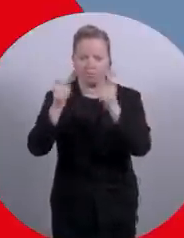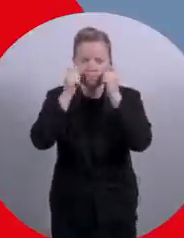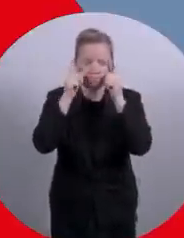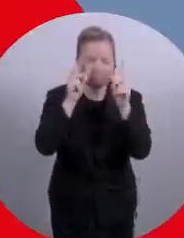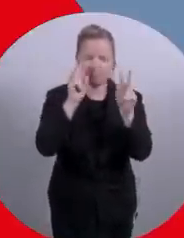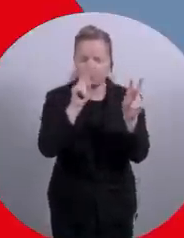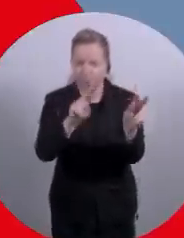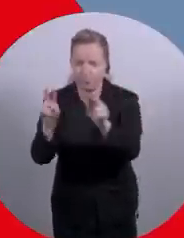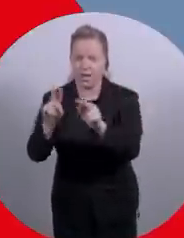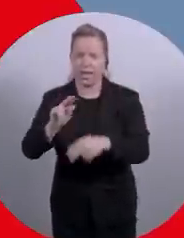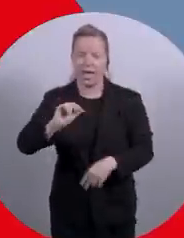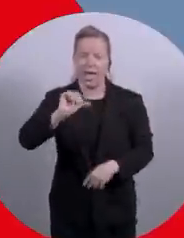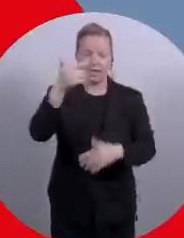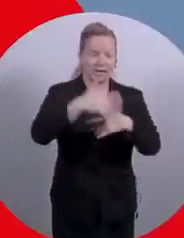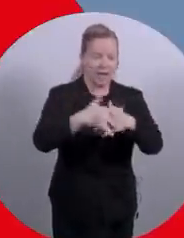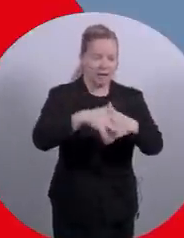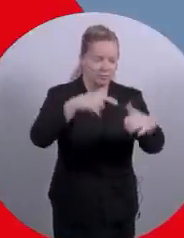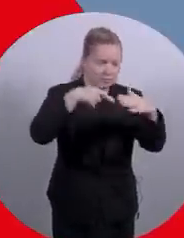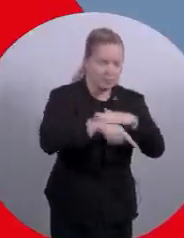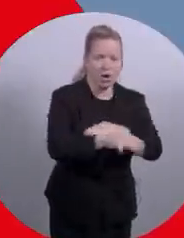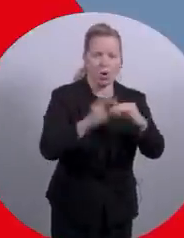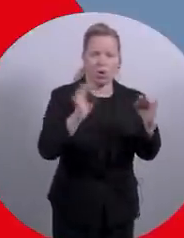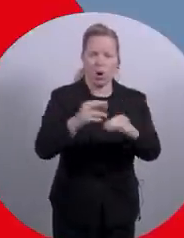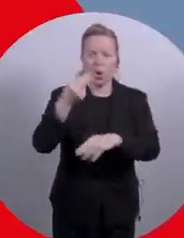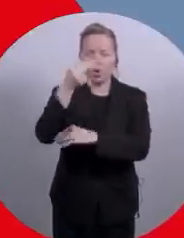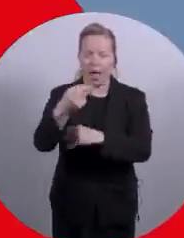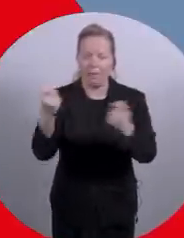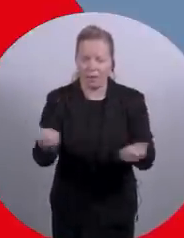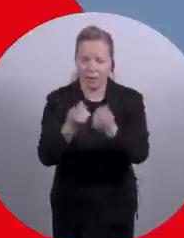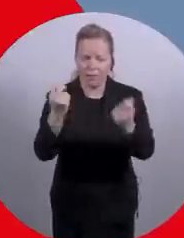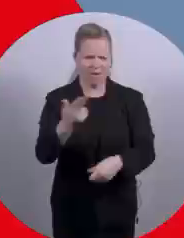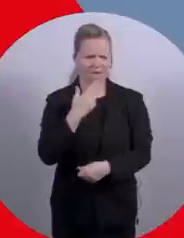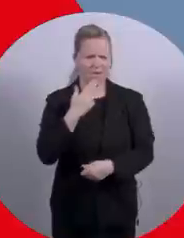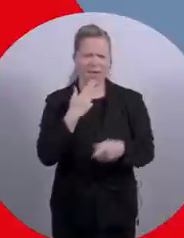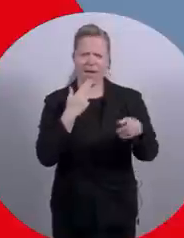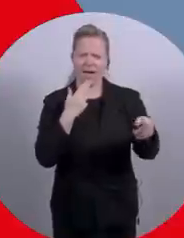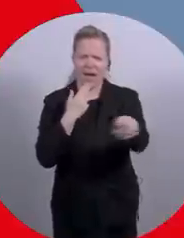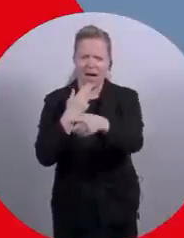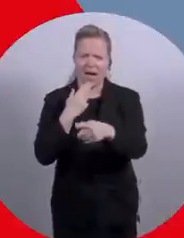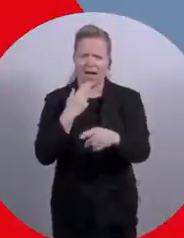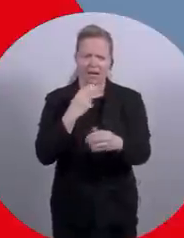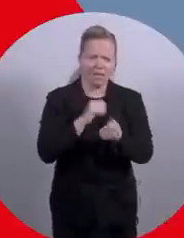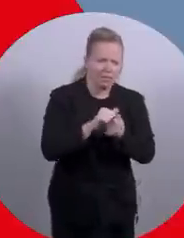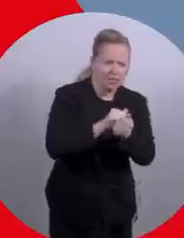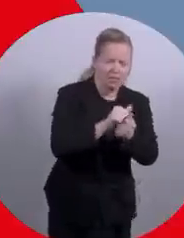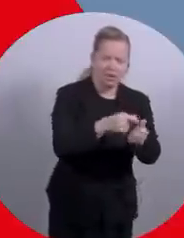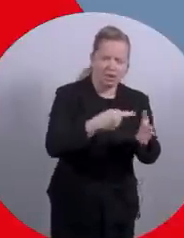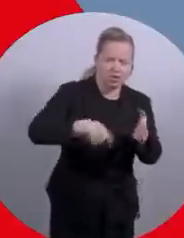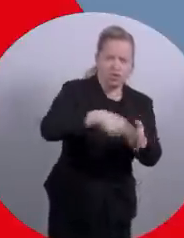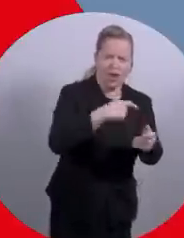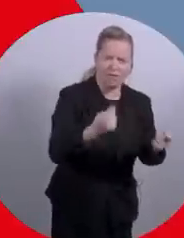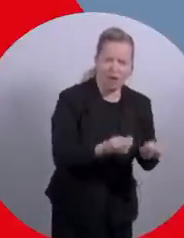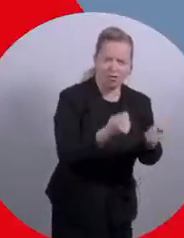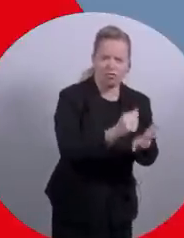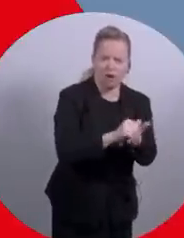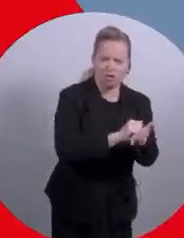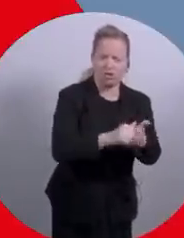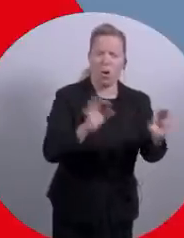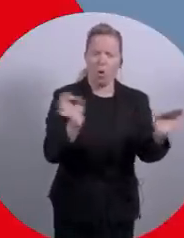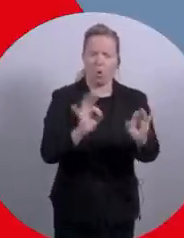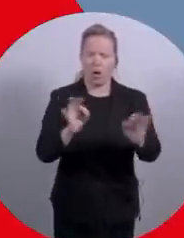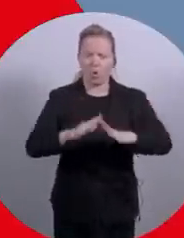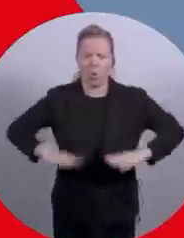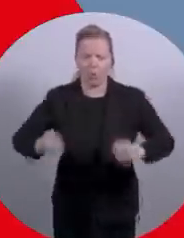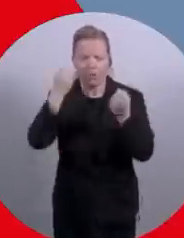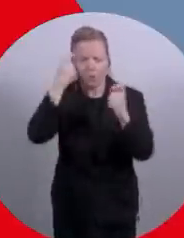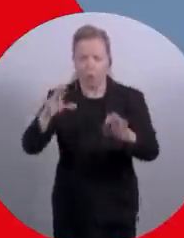die erste Gastronomie die ersten Hotelbetriebe wer die Zahlen die die Tricks waschen wer sind die Hintergrund Gesundheitsversorgung